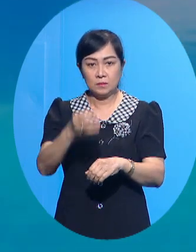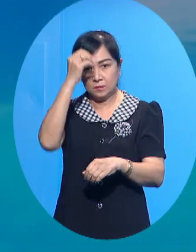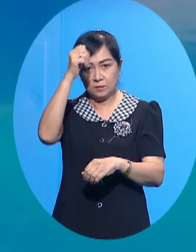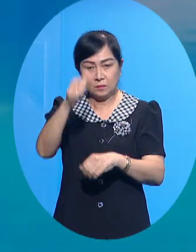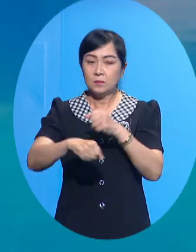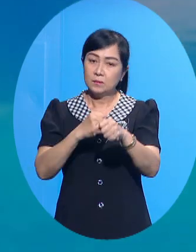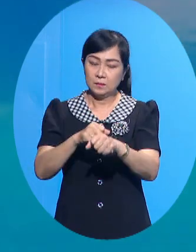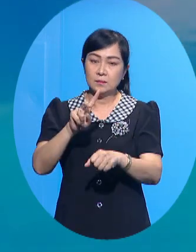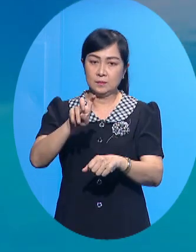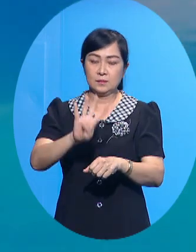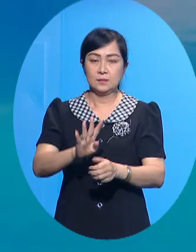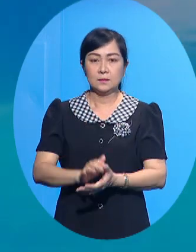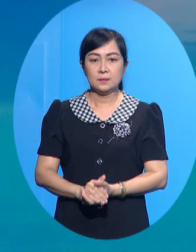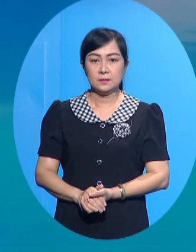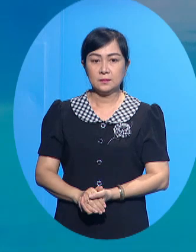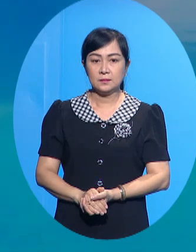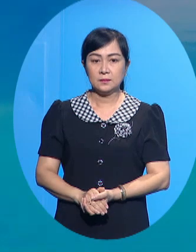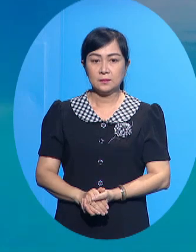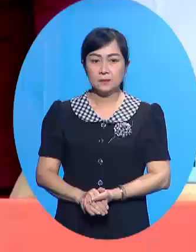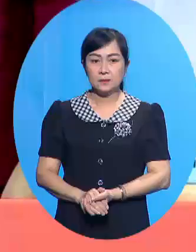học giỏi năm 2024.